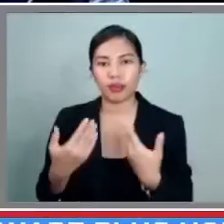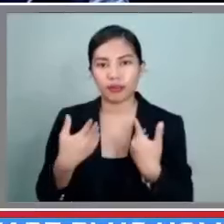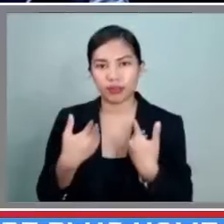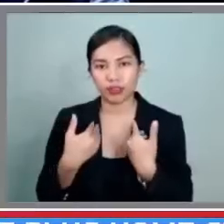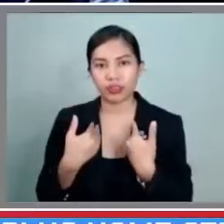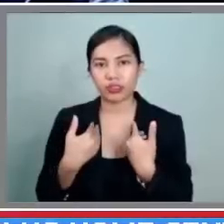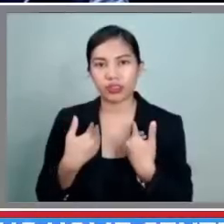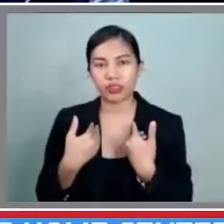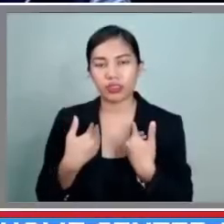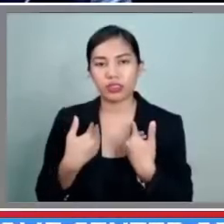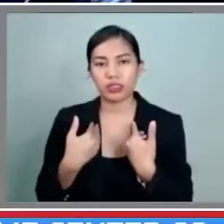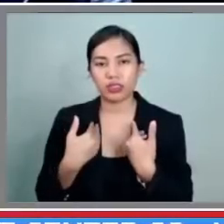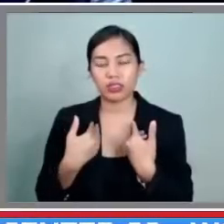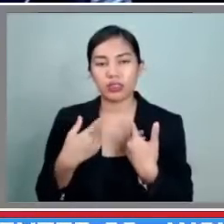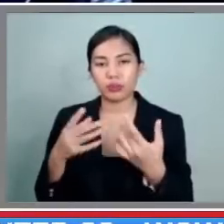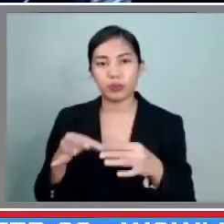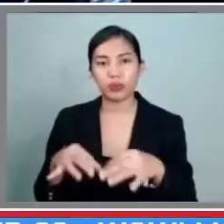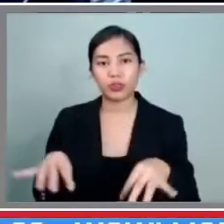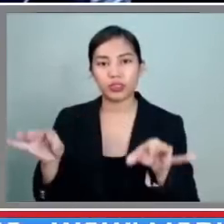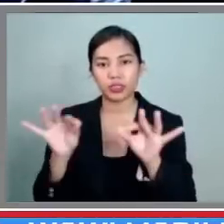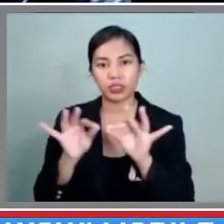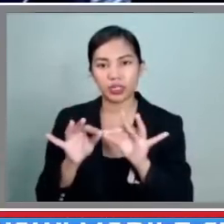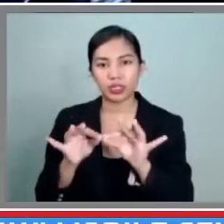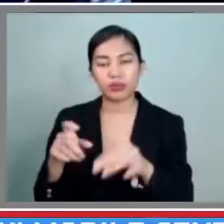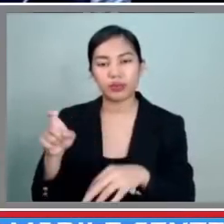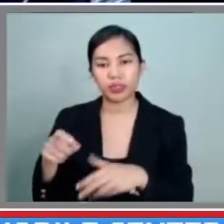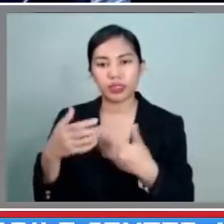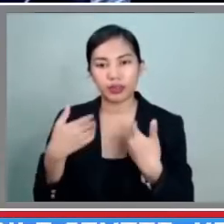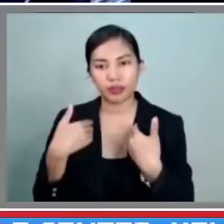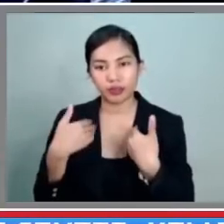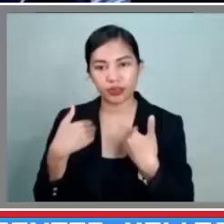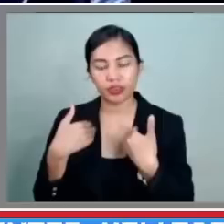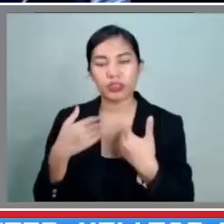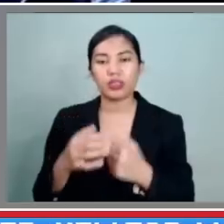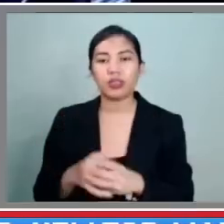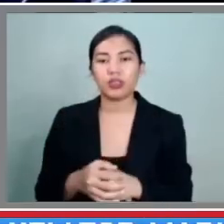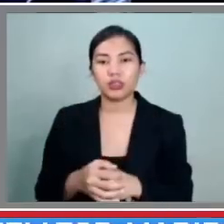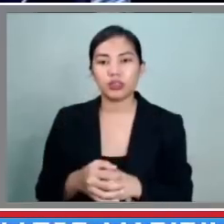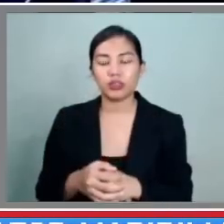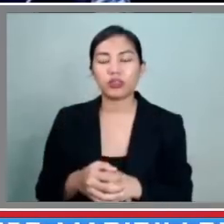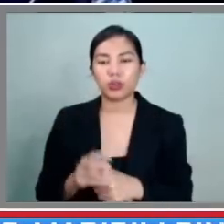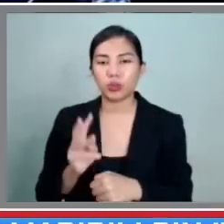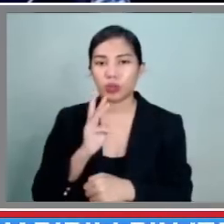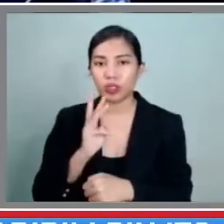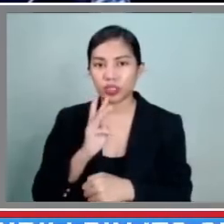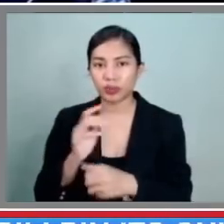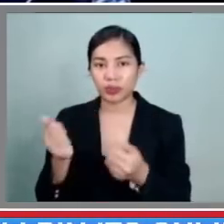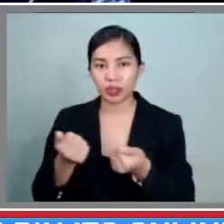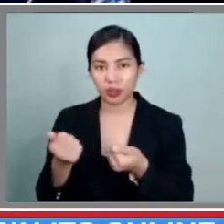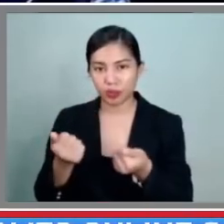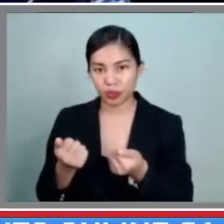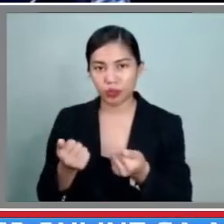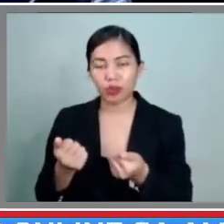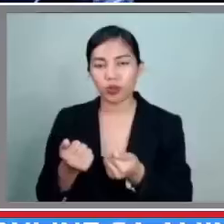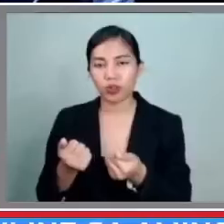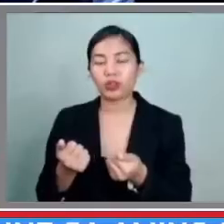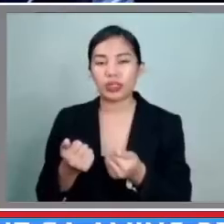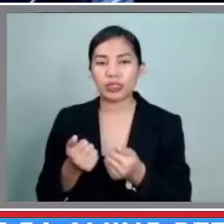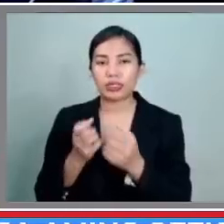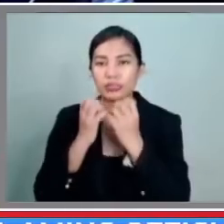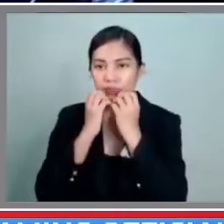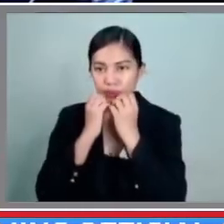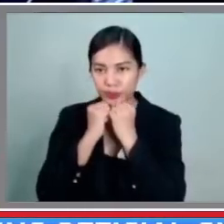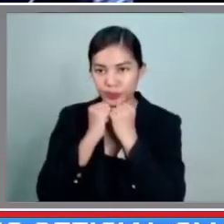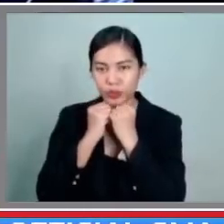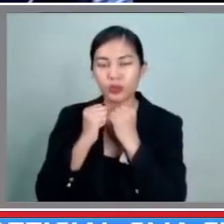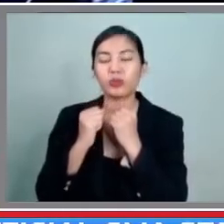kailangan po natin na ma-maintain yung water supply until the end of this year kung saan yung